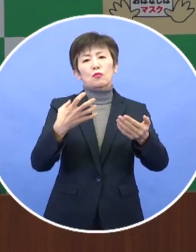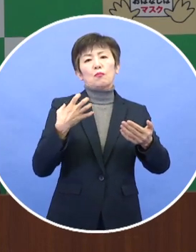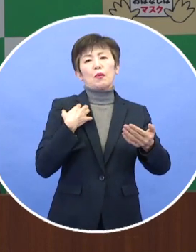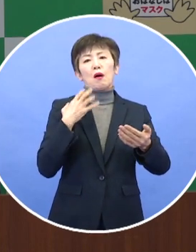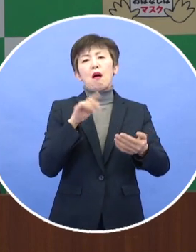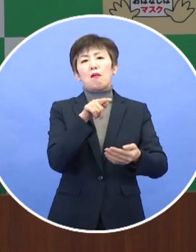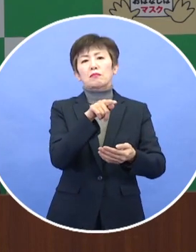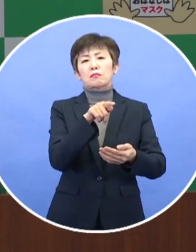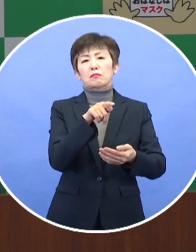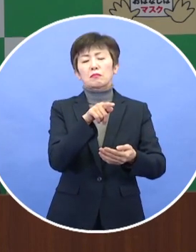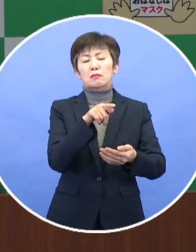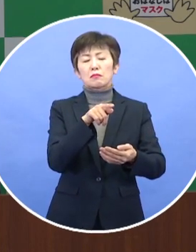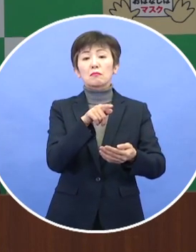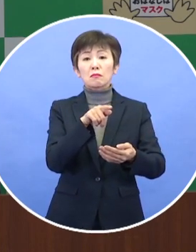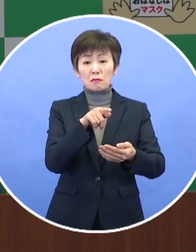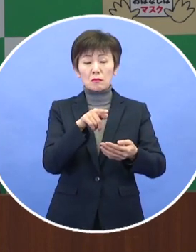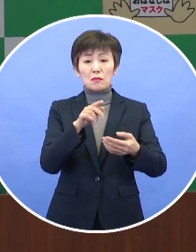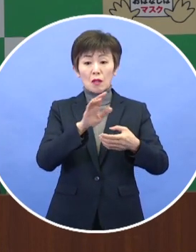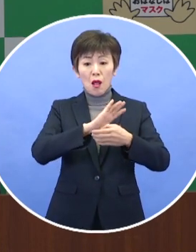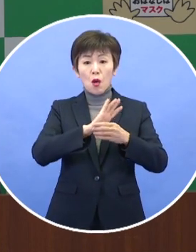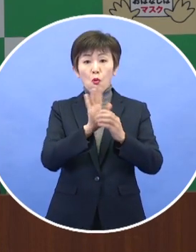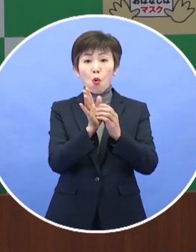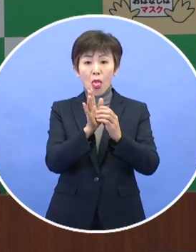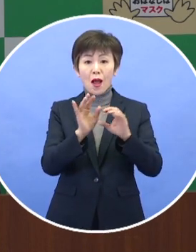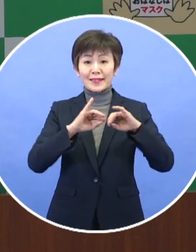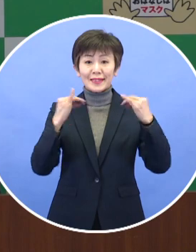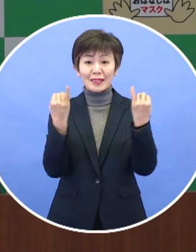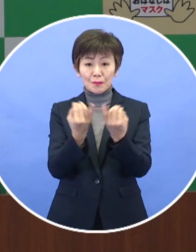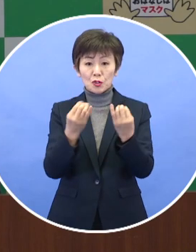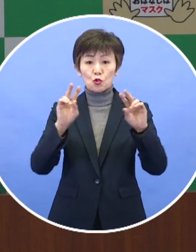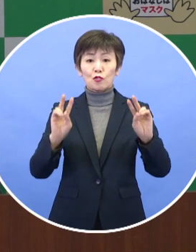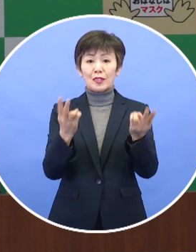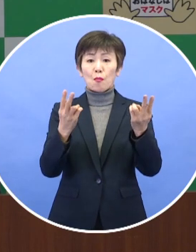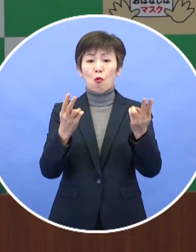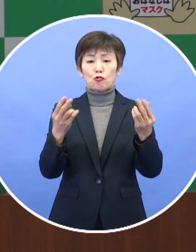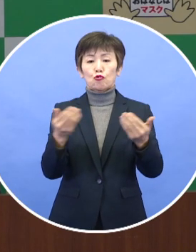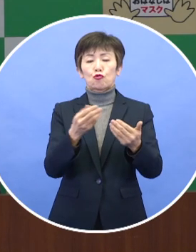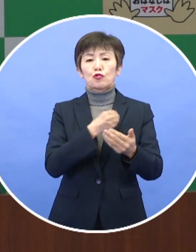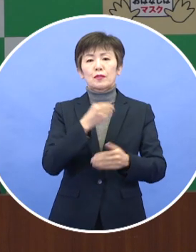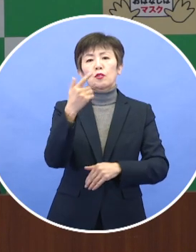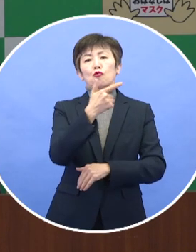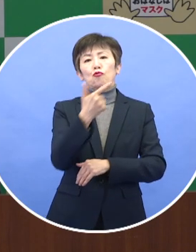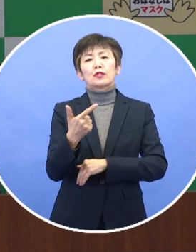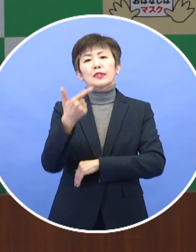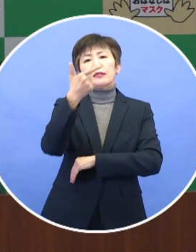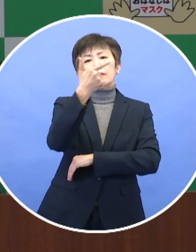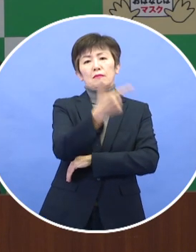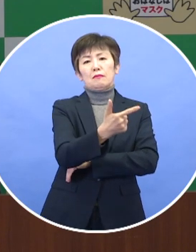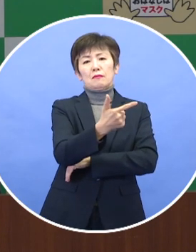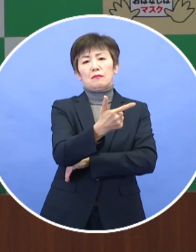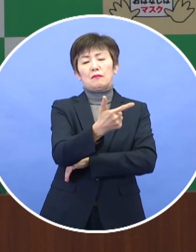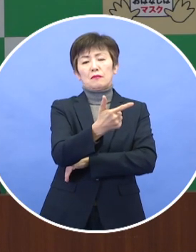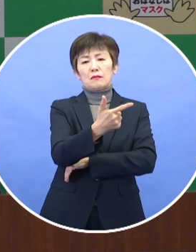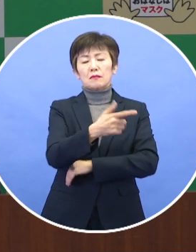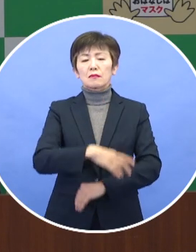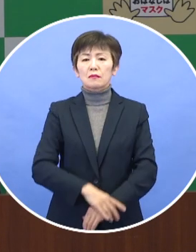きますし、またコロナチームの専任職員を6人増員をして評価をしていくということでございます。